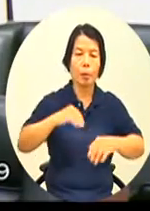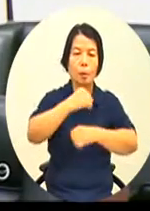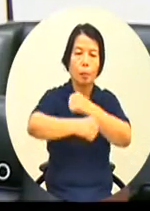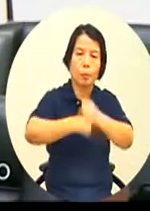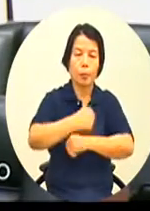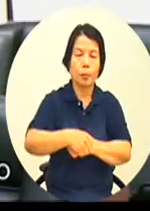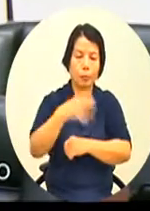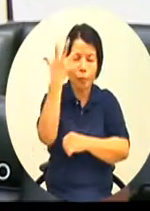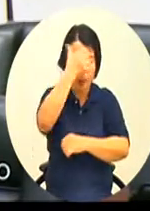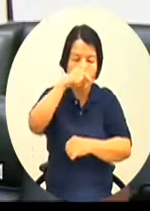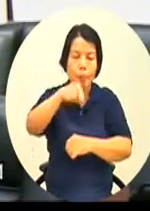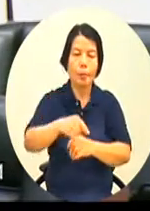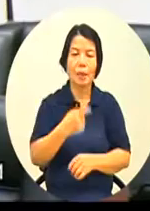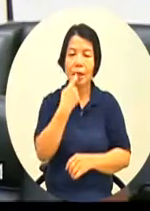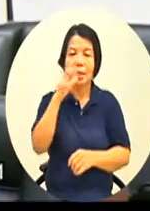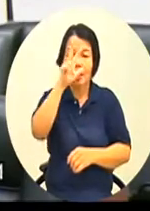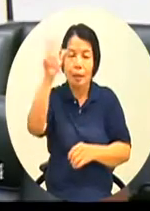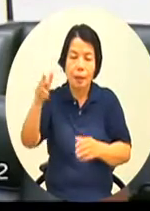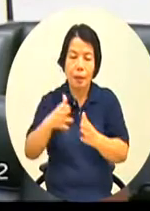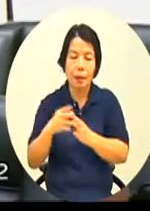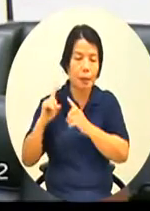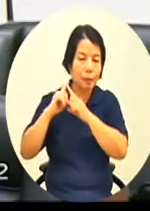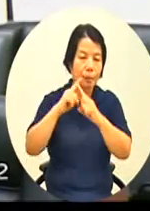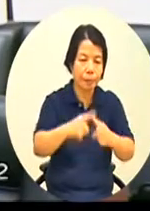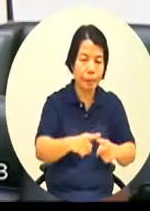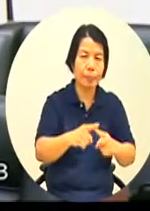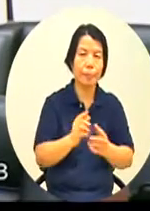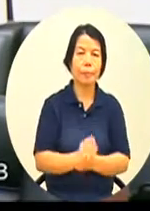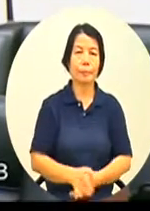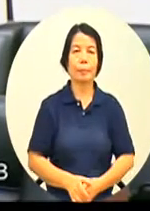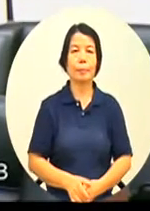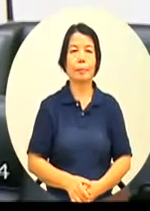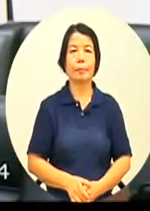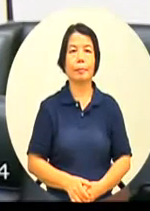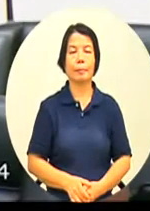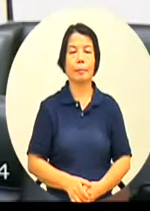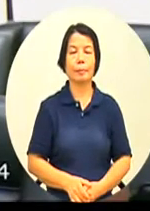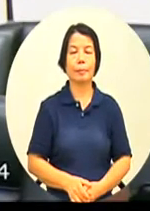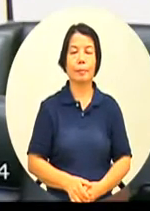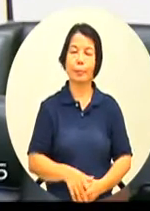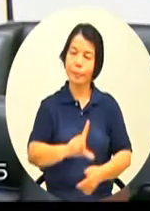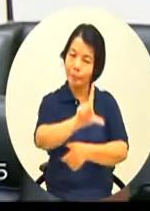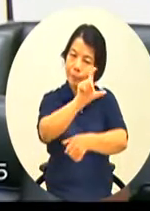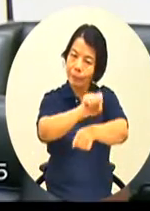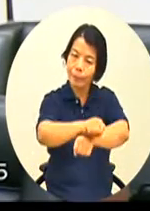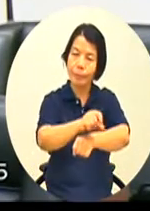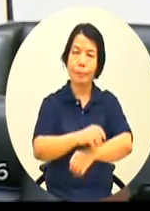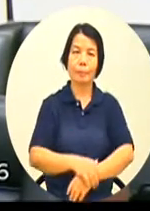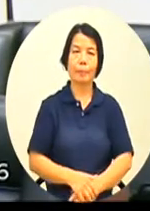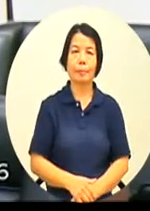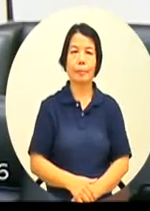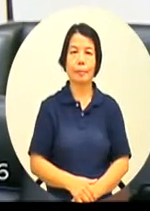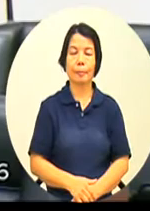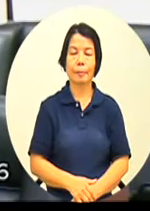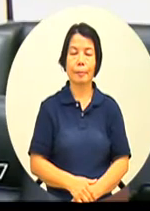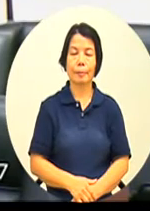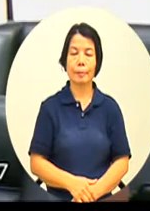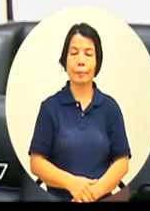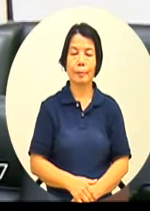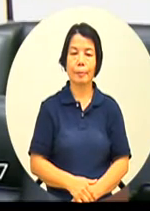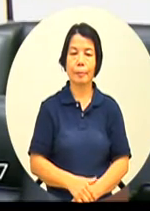人家，他白天可以从大同路这边来进入，来去上课，或者是他现在也有做这